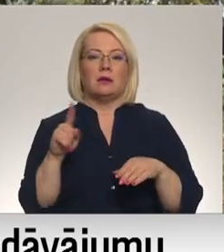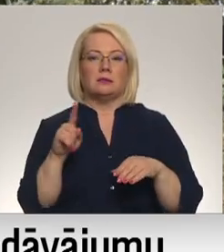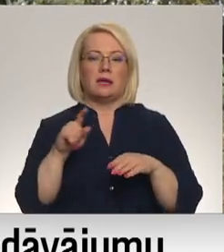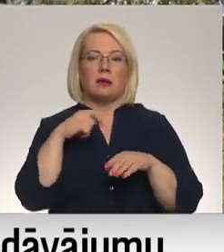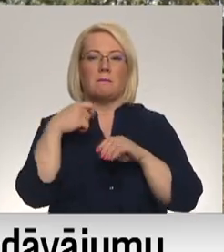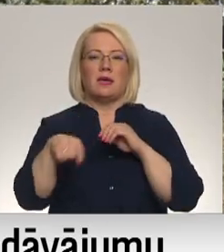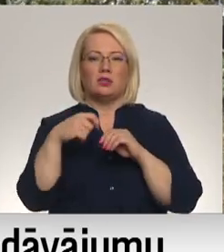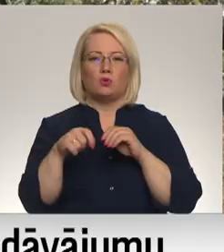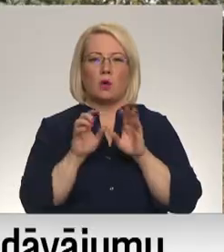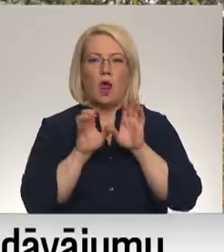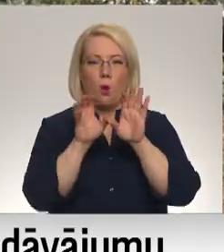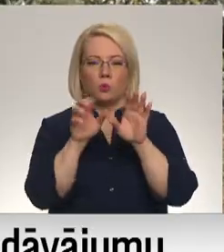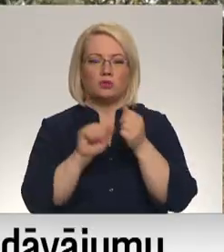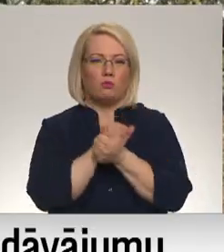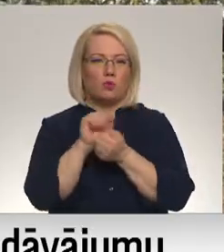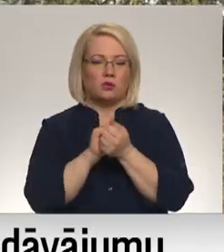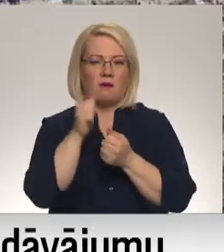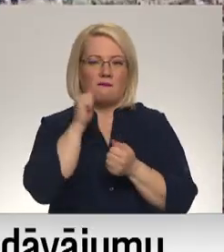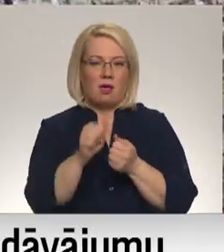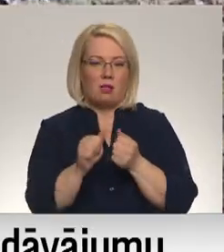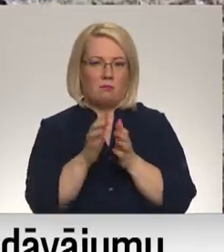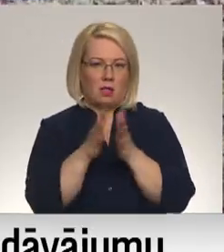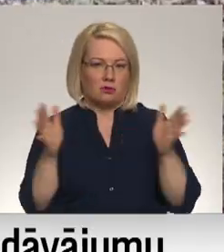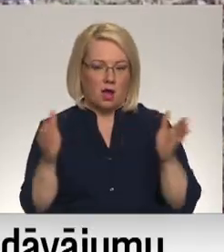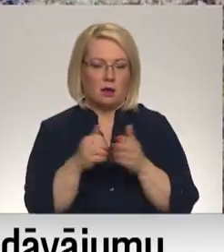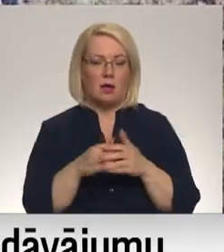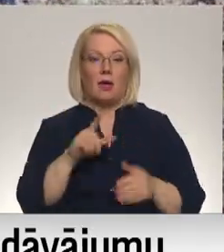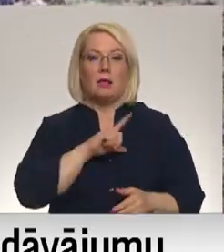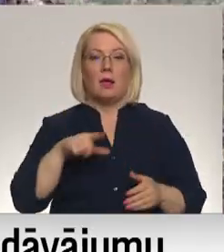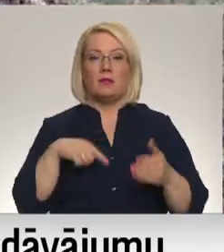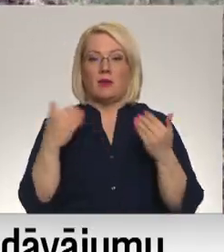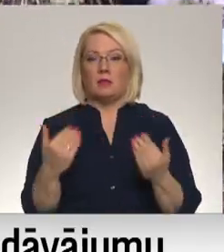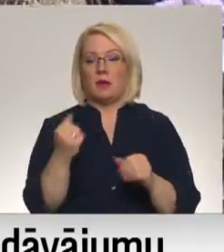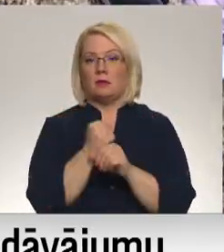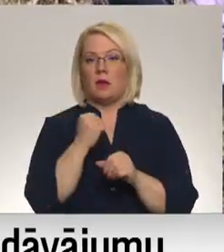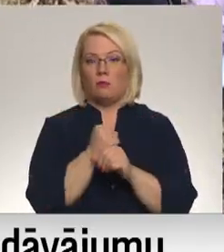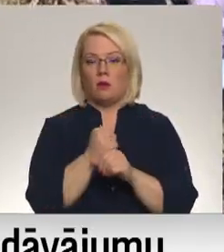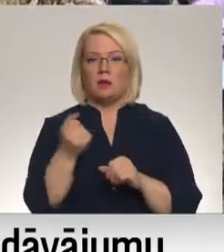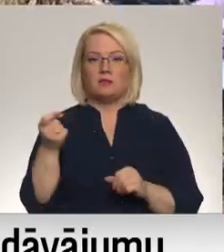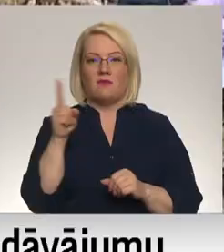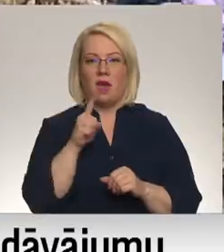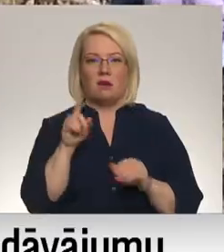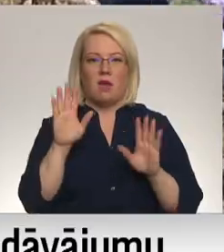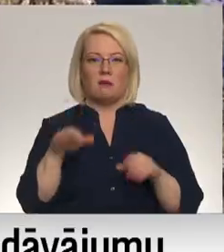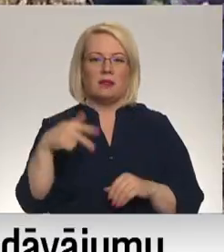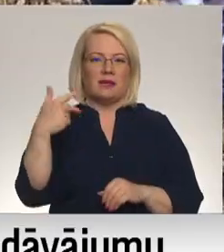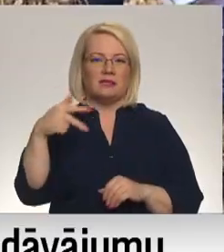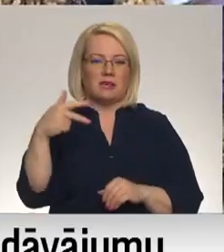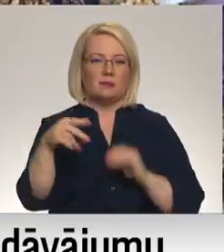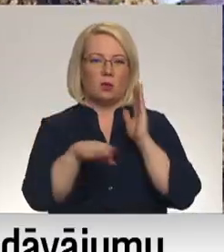izgrauzis un padarīt šos postījumus daudz plašākus. Latvijā pašreiz darbojas vairāk nekā 30